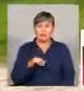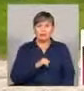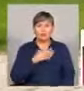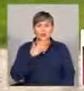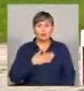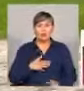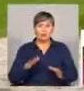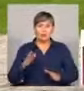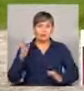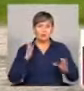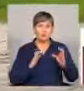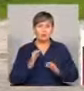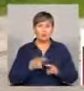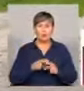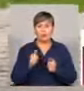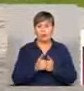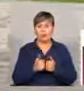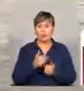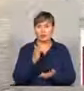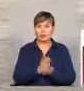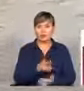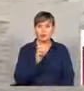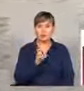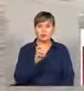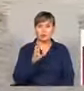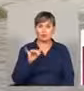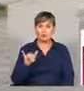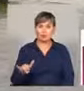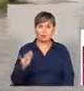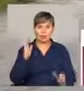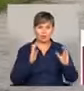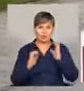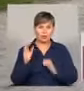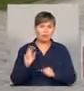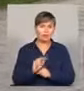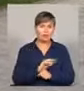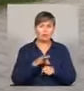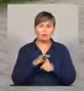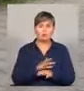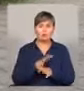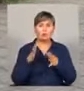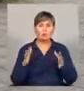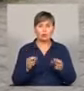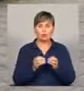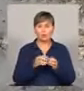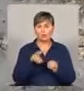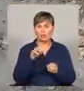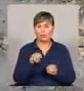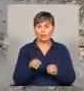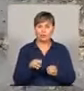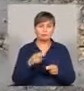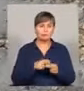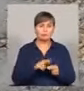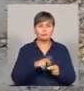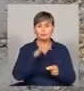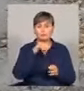излюбленных мест студентов, так как неподалеку находится КБТУ. Всего ремонт здесь не проводился более 10 лет. За это время